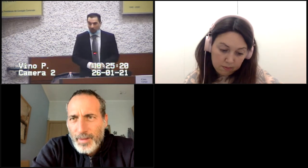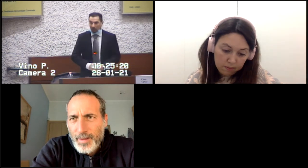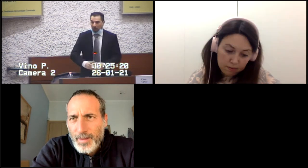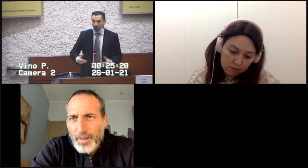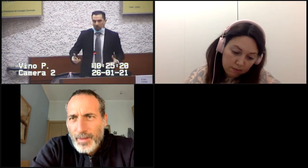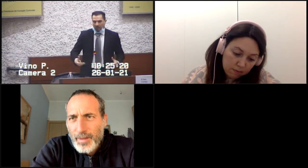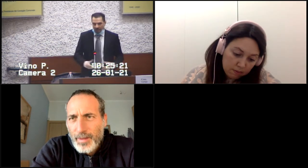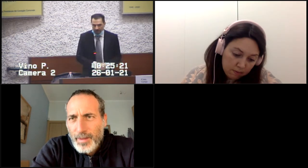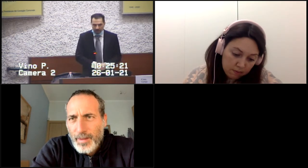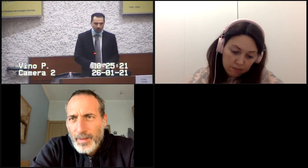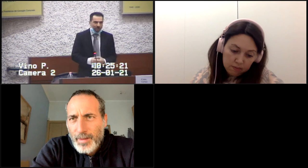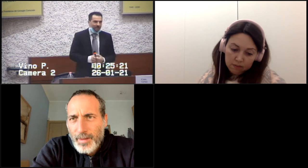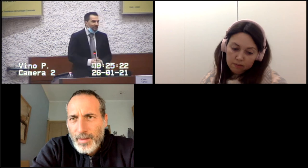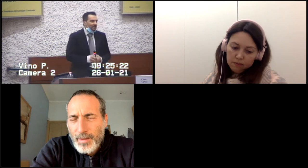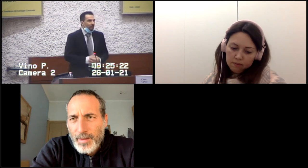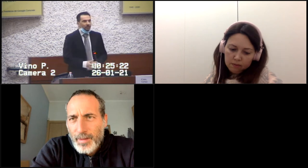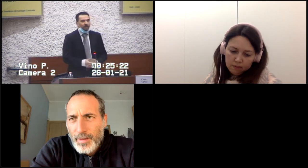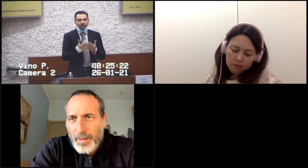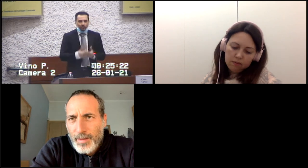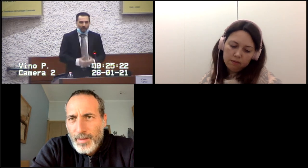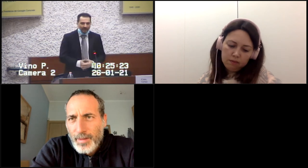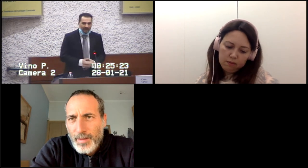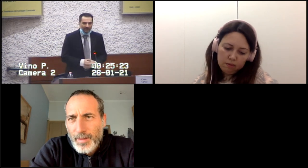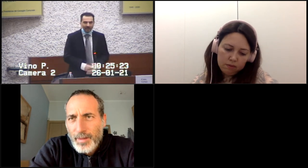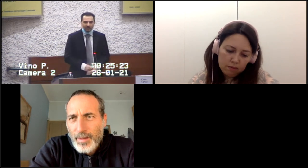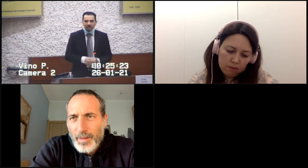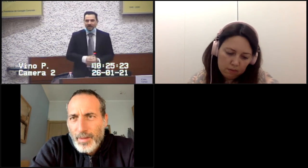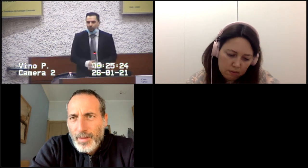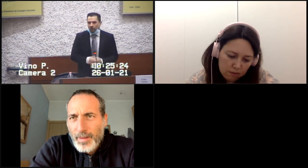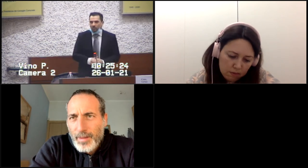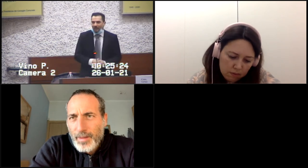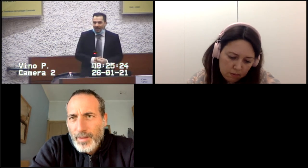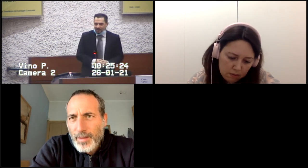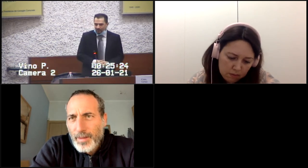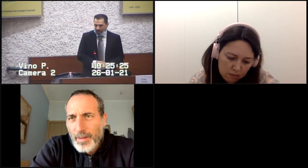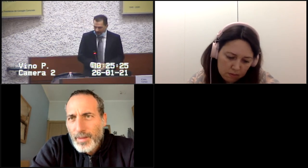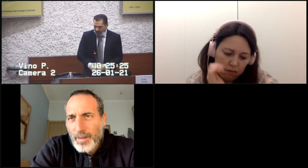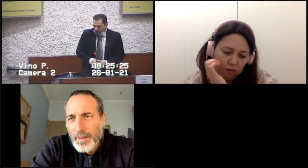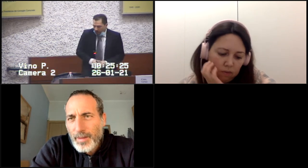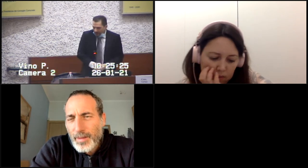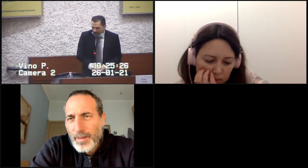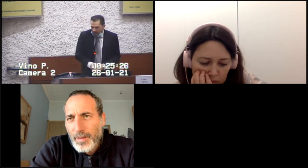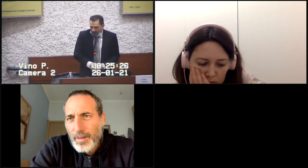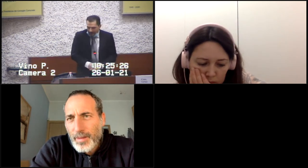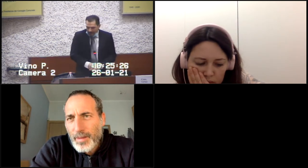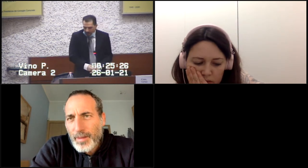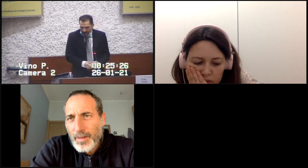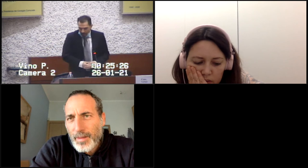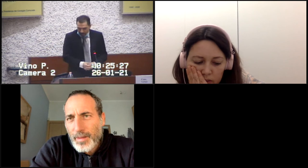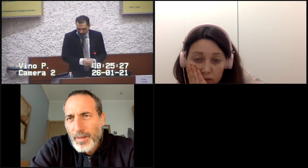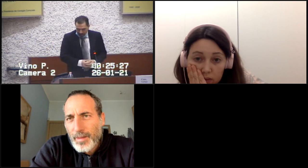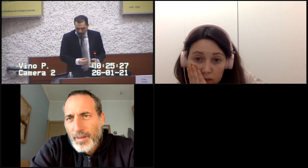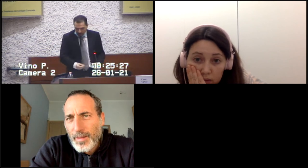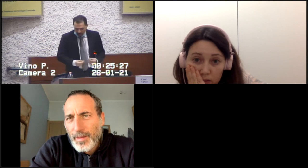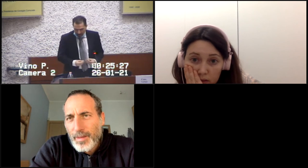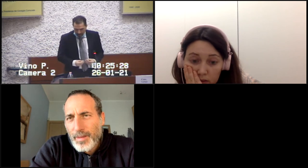euro. Bah, con 130.000 euro al momento non faccio neanche l'imbiancatura di un palazzo. Qui stiamo parlando e stiamo